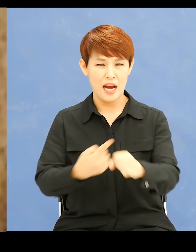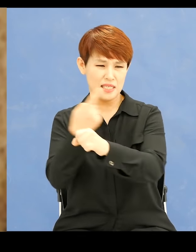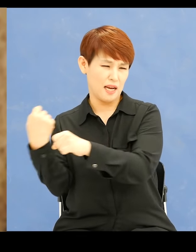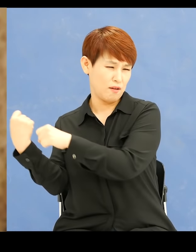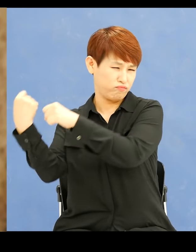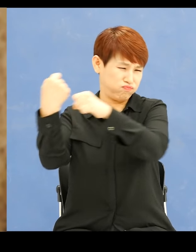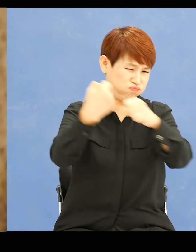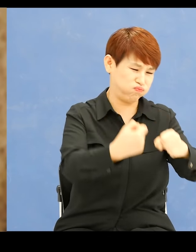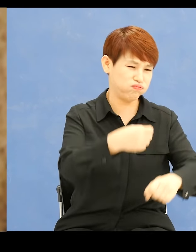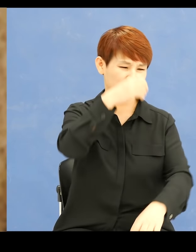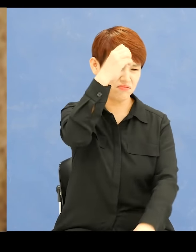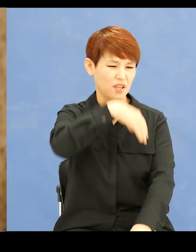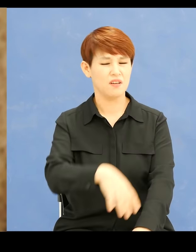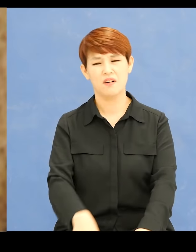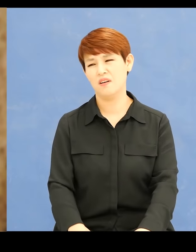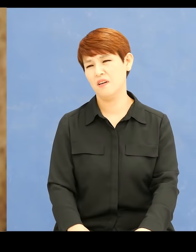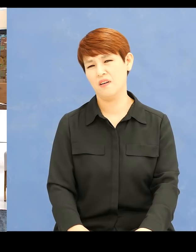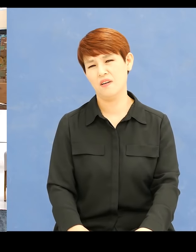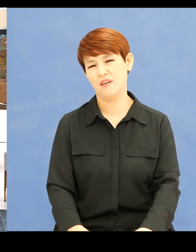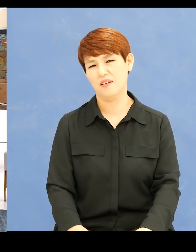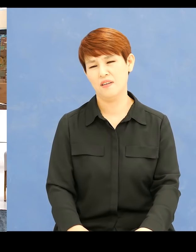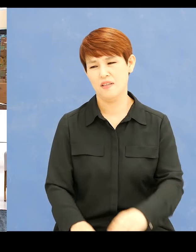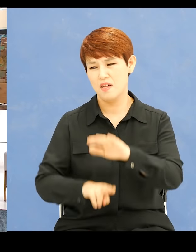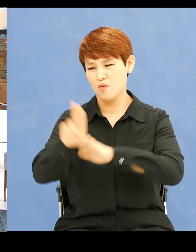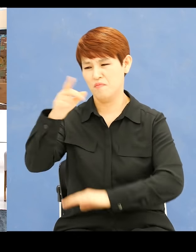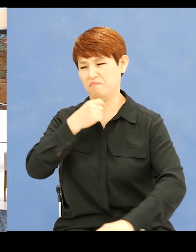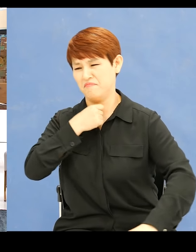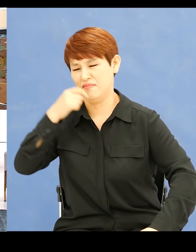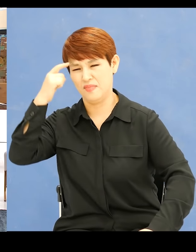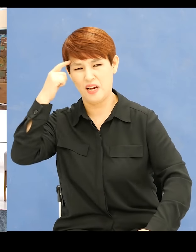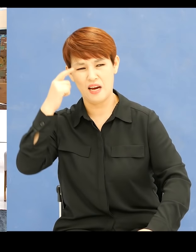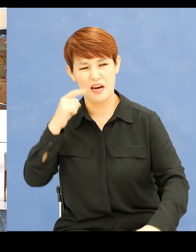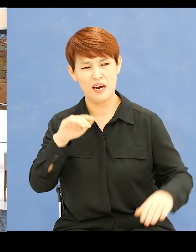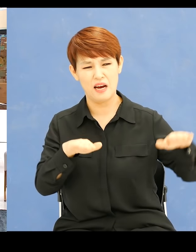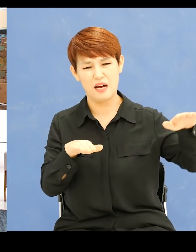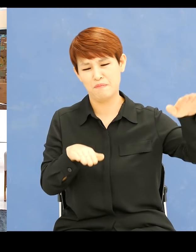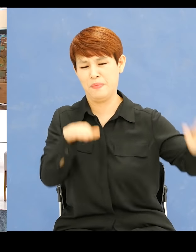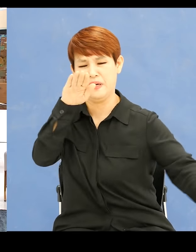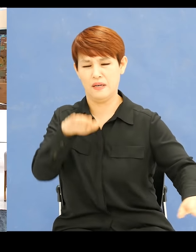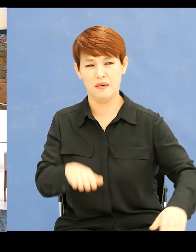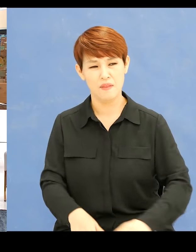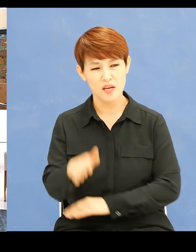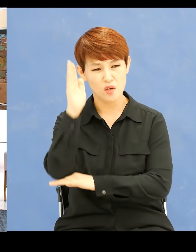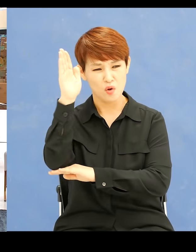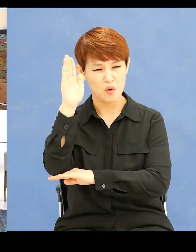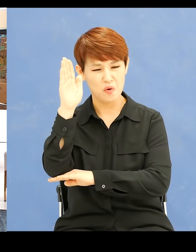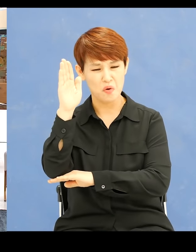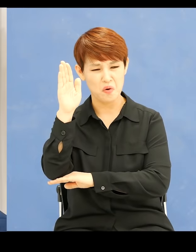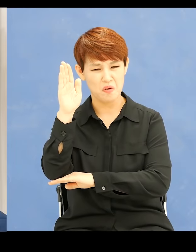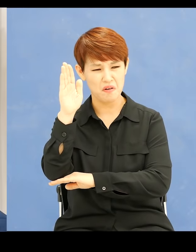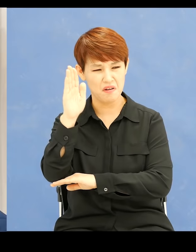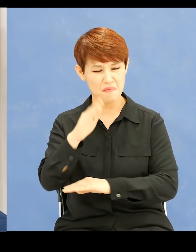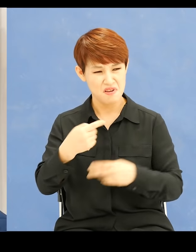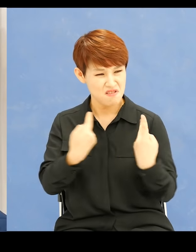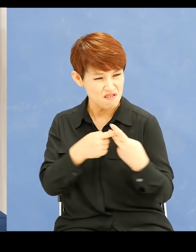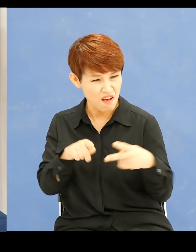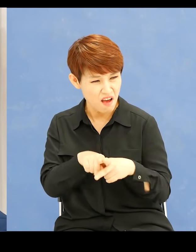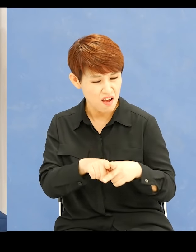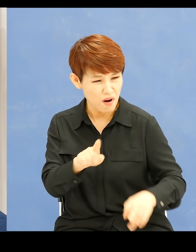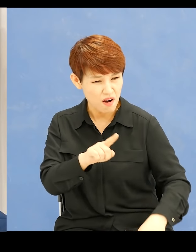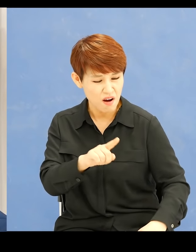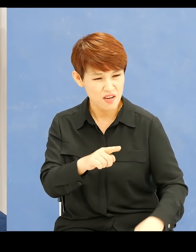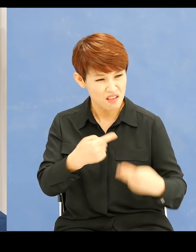온다는 수고도 내 눈에 안 들어오고 그리고 빨리 늘 도망가고 싶고 네, 도망가고 수준에 안 맞고 내 설교를 알아듣겠다는 생각 들고